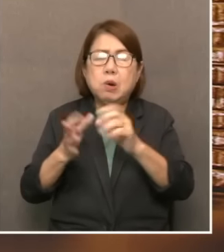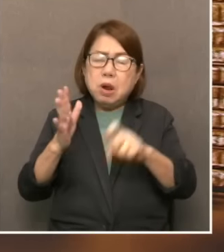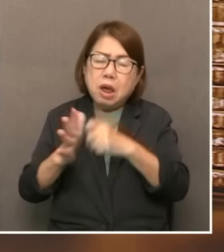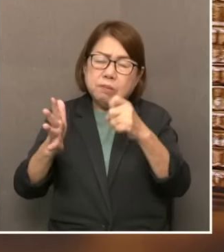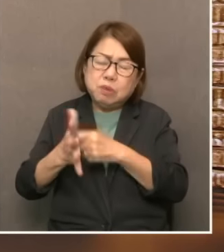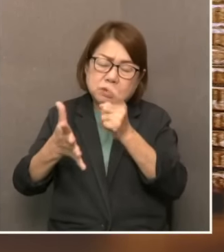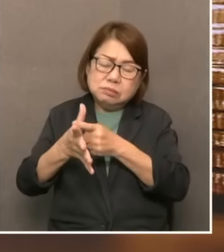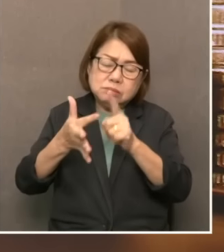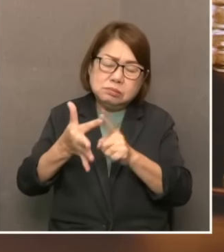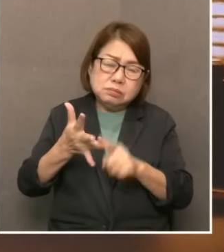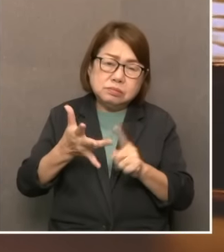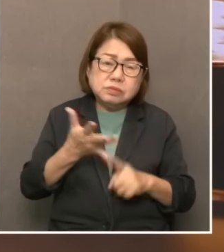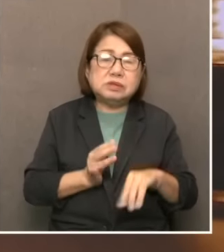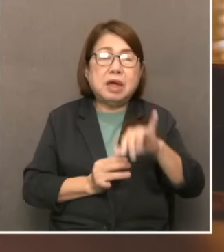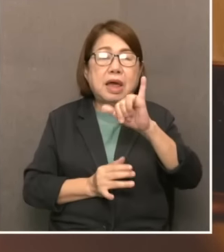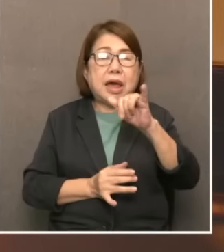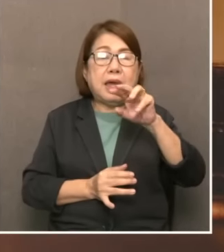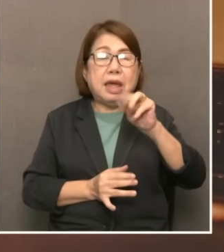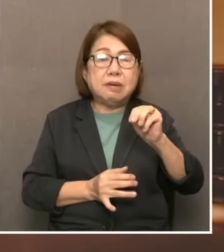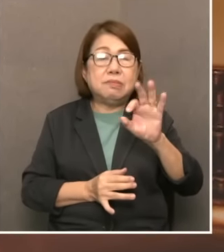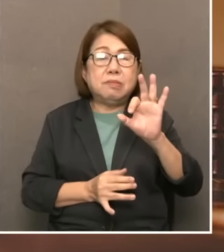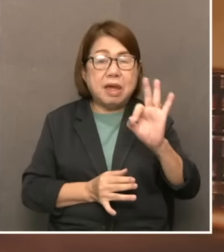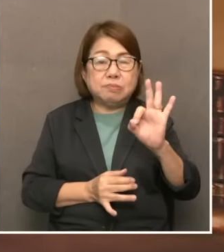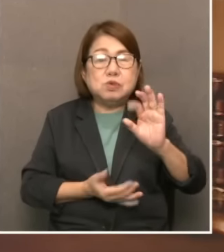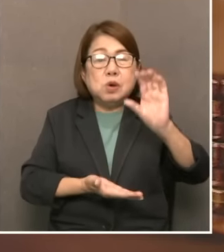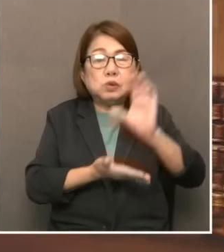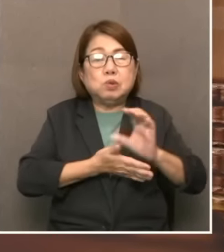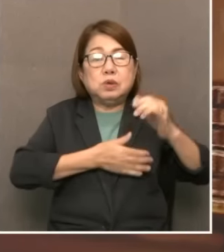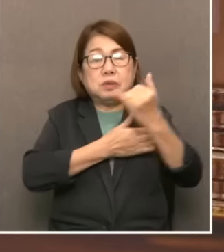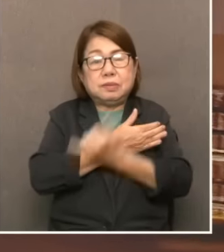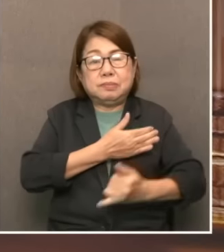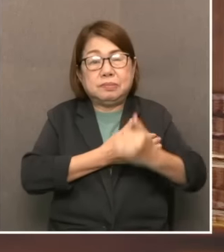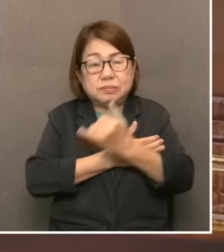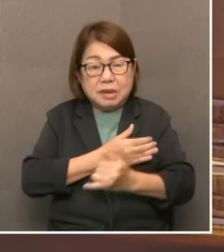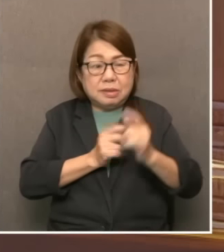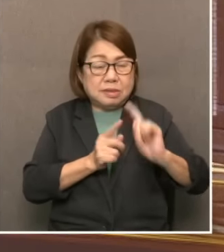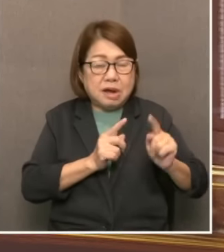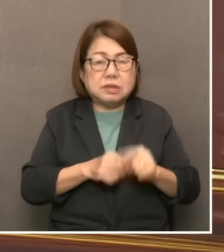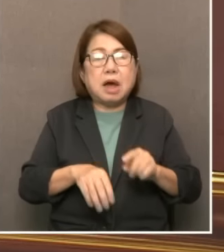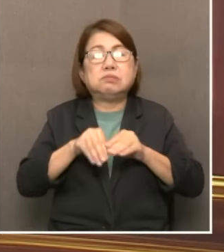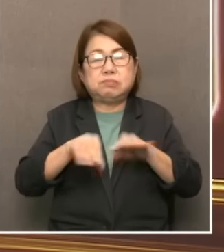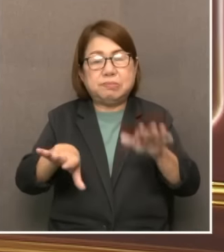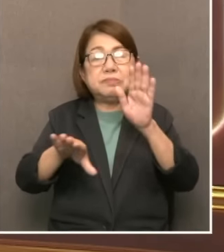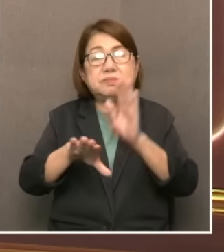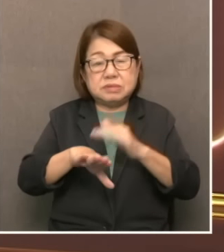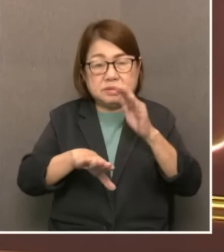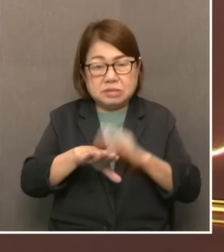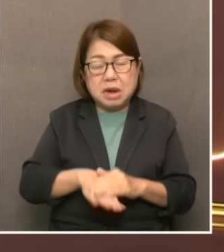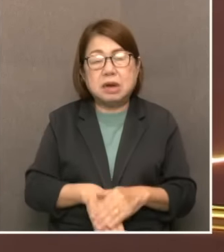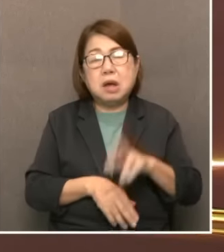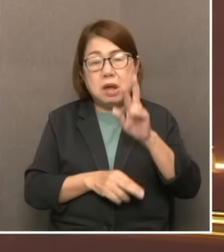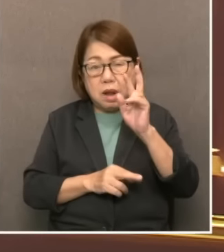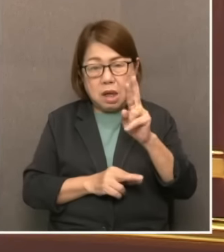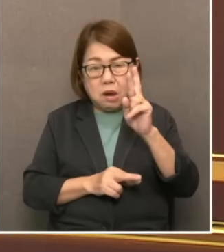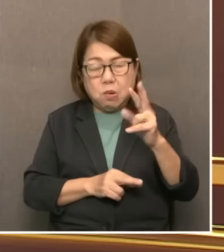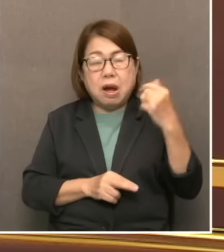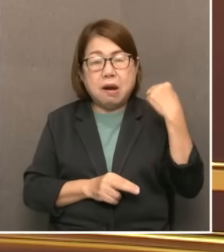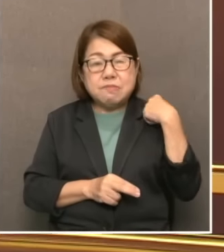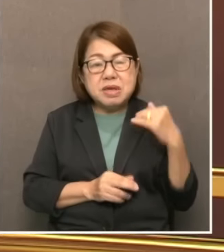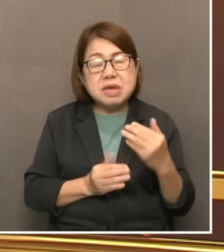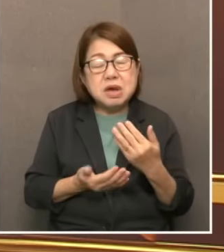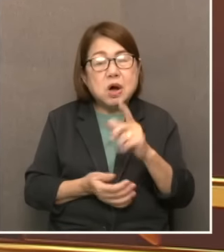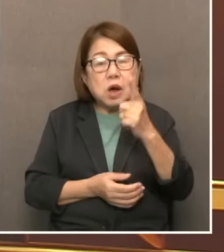ขึ้นนะครับทาง IMFหรือว่ากองทุนการเงินระหว่างประเทศก็เตือนด้วยนะครับว่าเรื่องความไม่แน่นอนที่เกิดขึ้นปัญหาความ